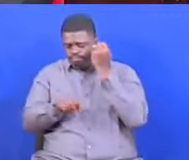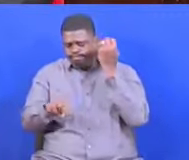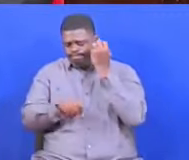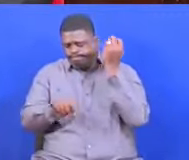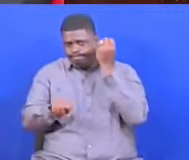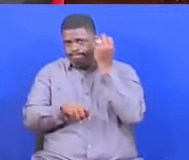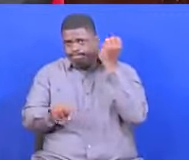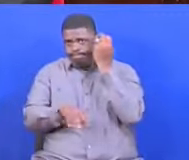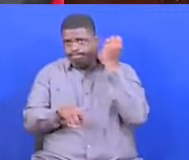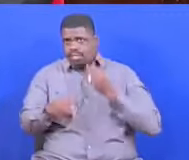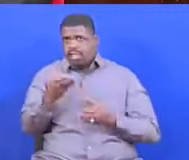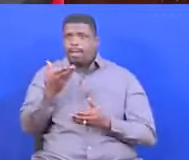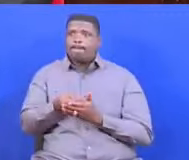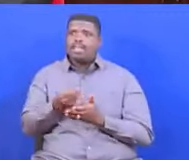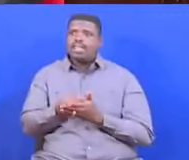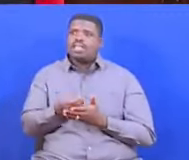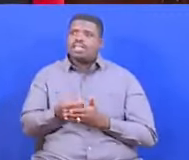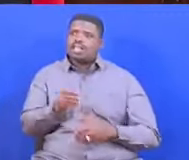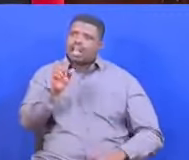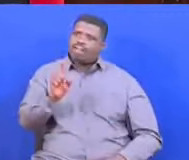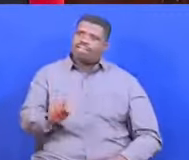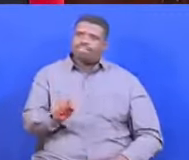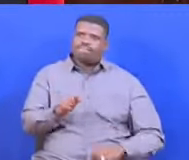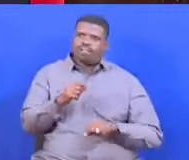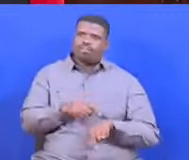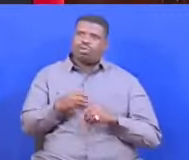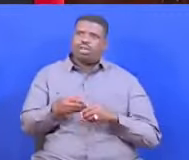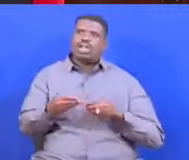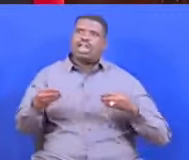nafuu ambayo ni ya muda mrefu,